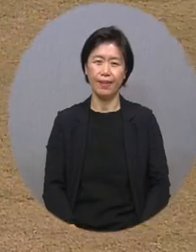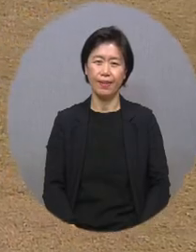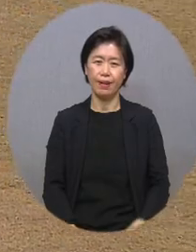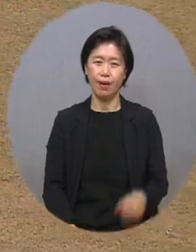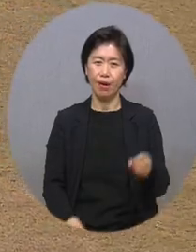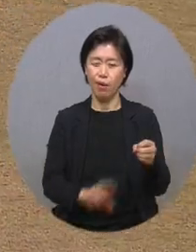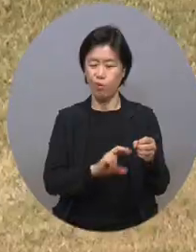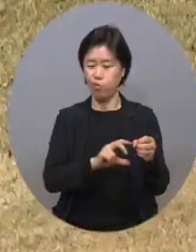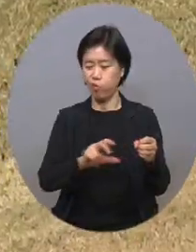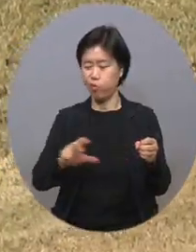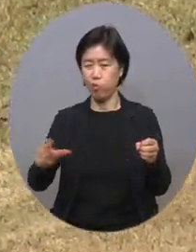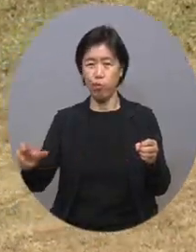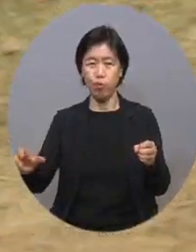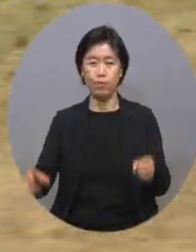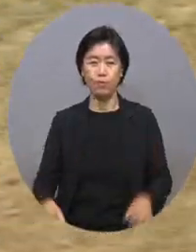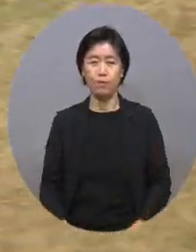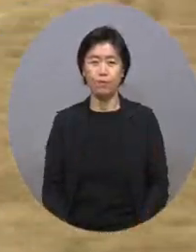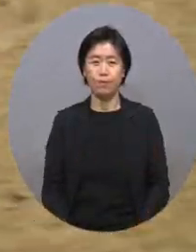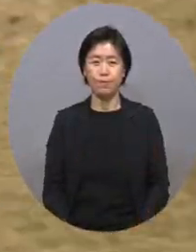이렇게 세.